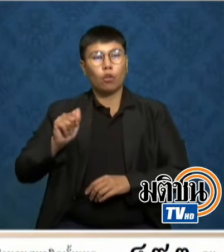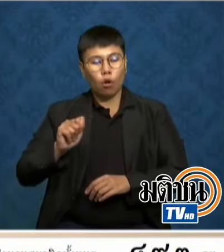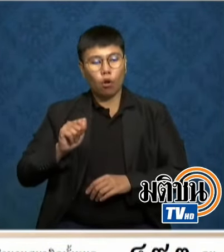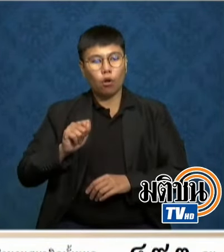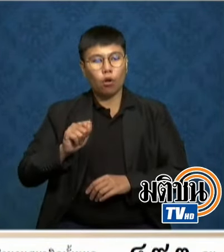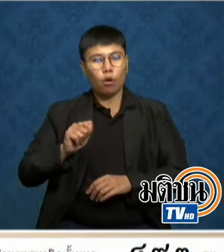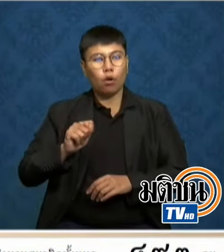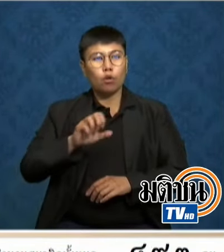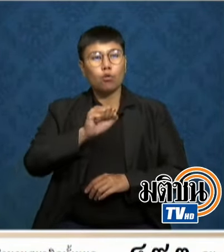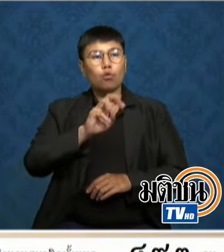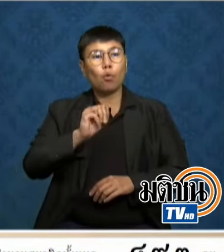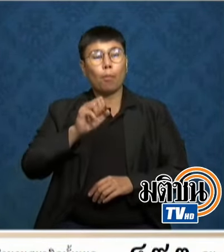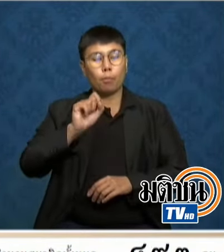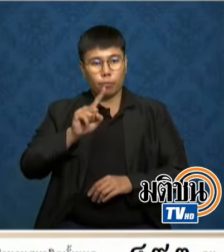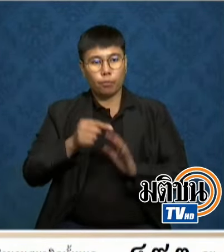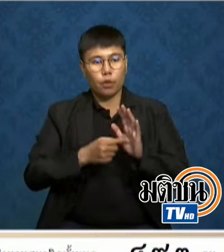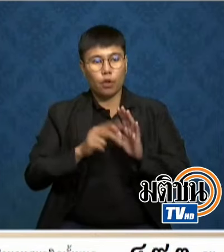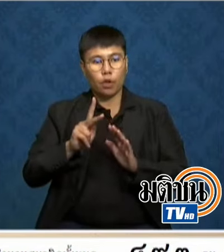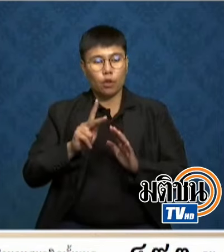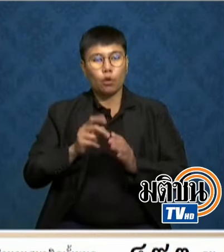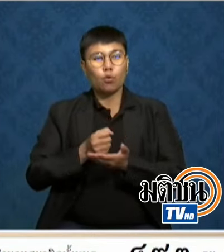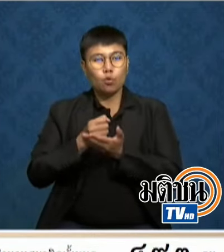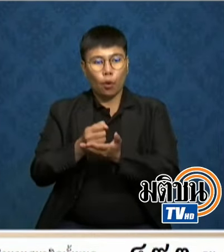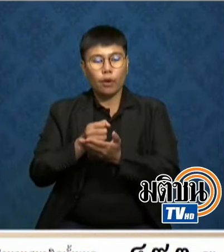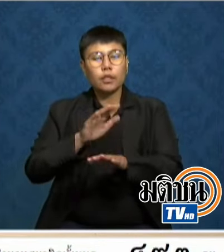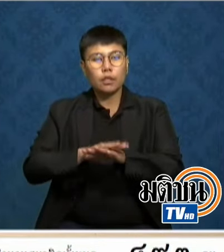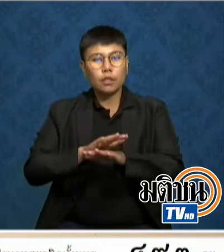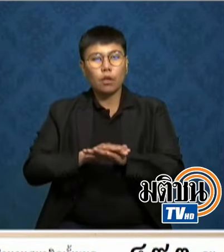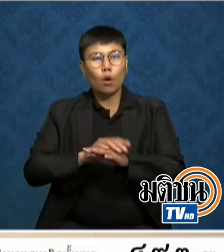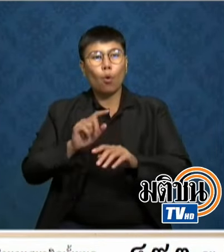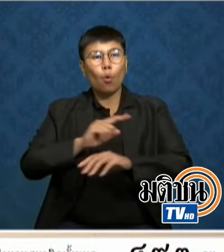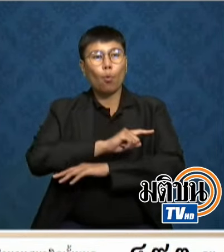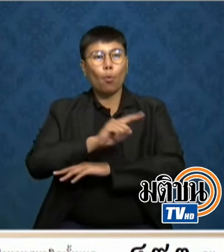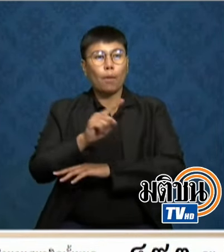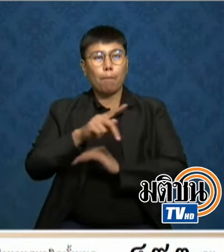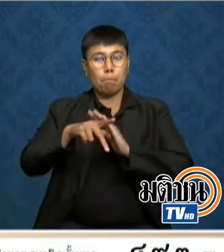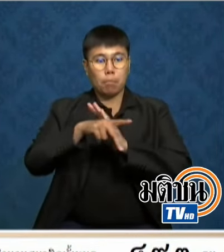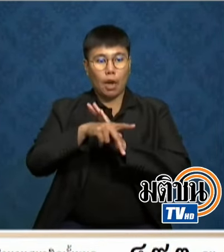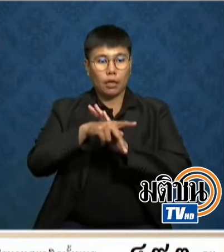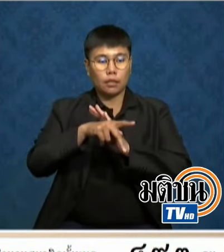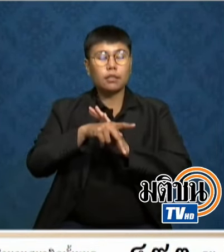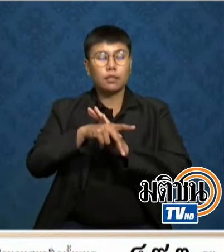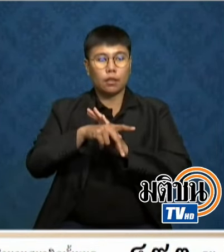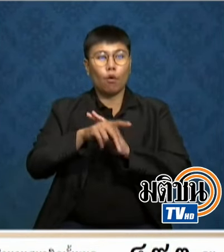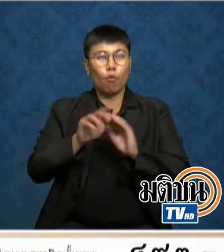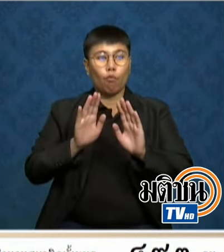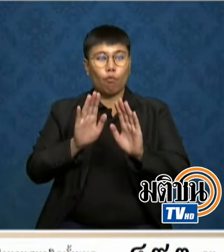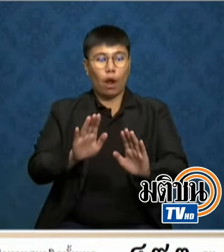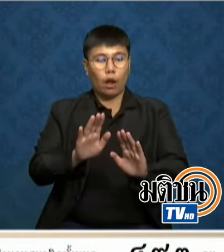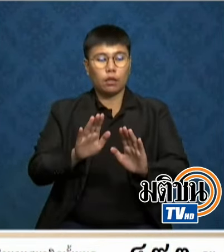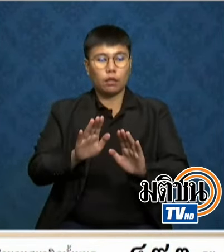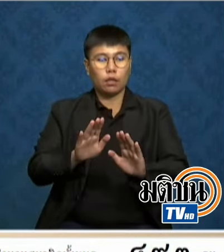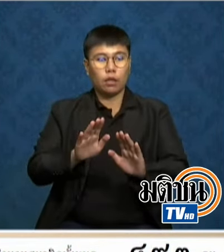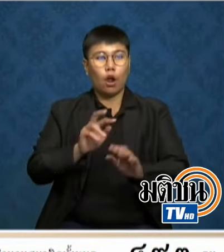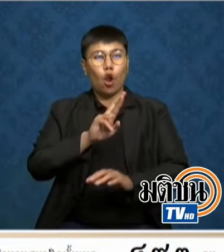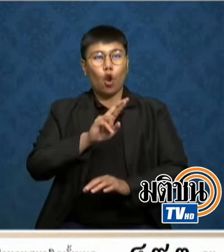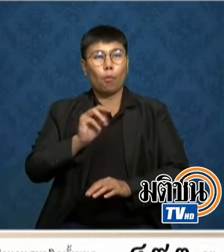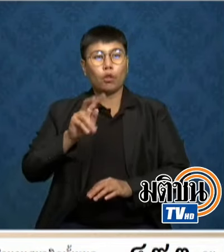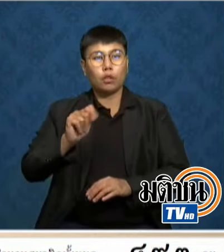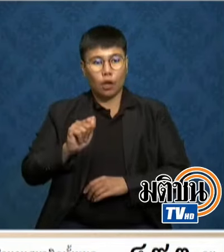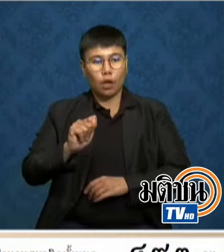ยกำชับในที่ประชุมครม.ครับวันพฤหัสถ้าหากว่าเป็นไปได้เนี่ยก็ฝากให้ทางท่านรัฐมนตรี